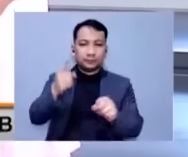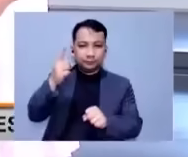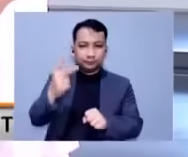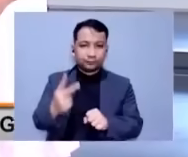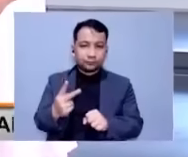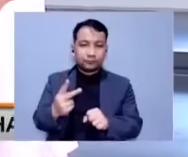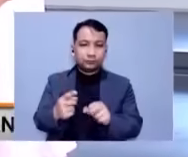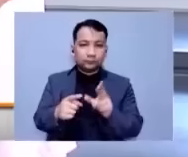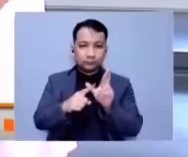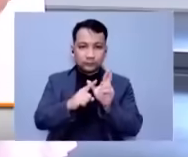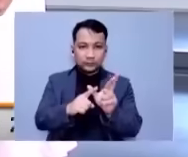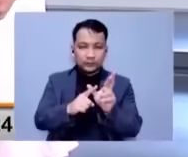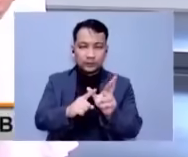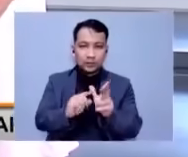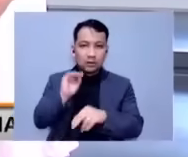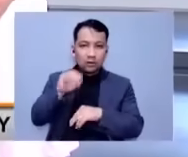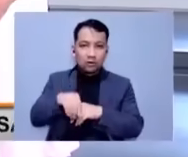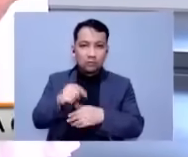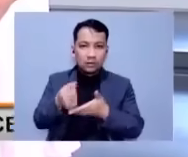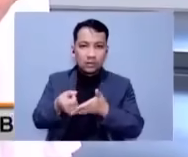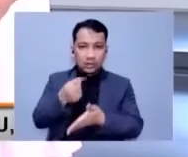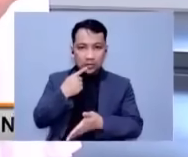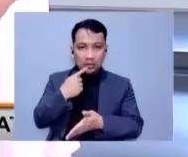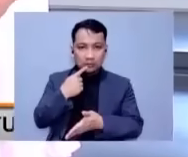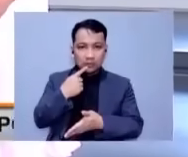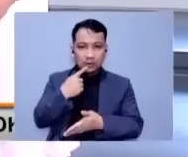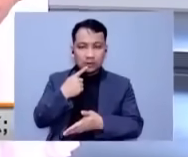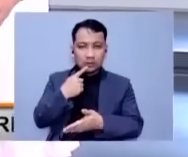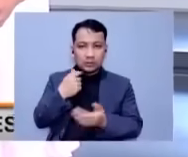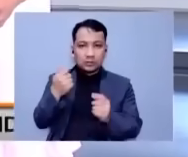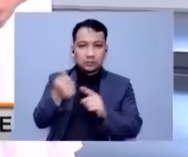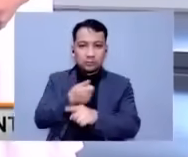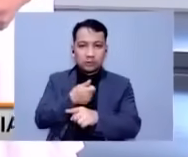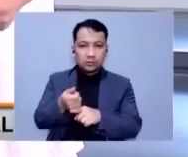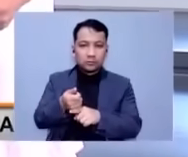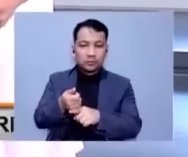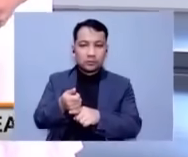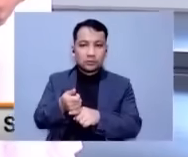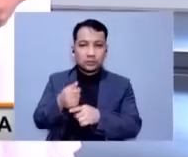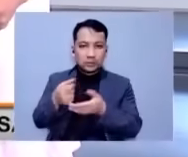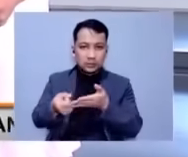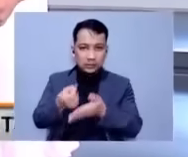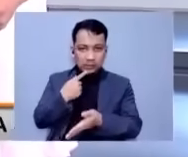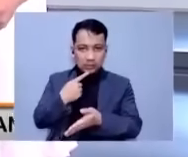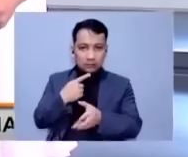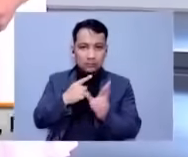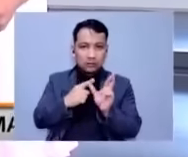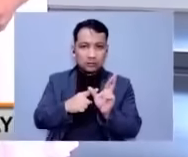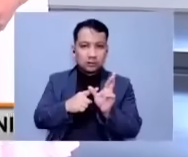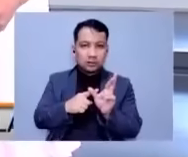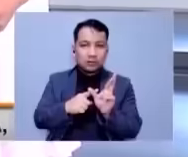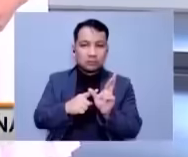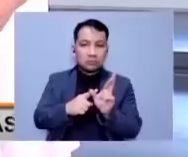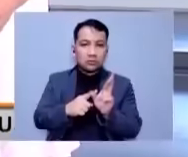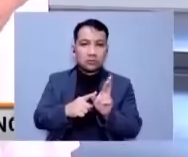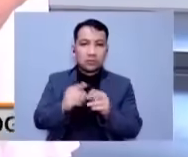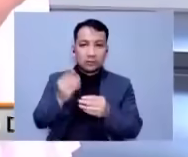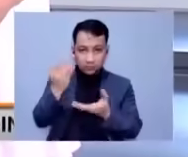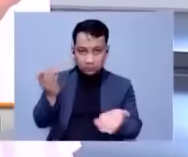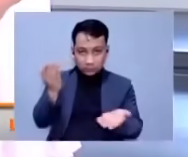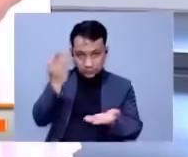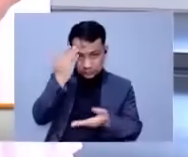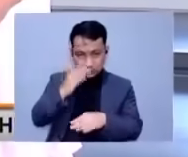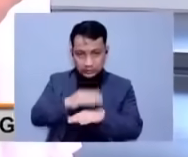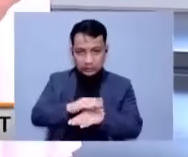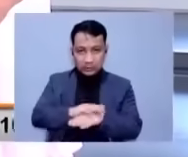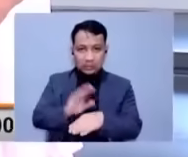drug overdose death dahil po sa pag-abuso sa mga prescription drug. Kaya naman, ang paalala ng mga